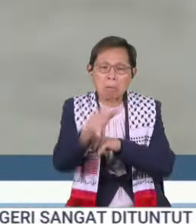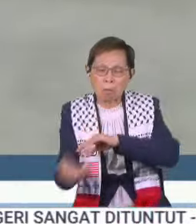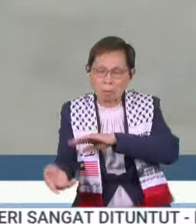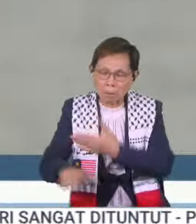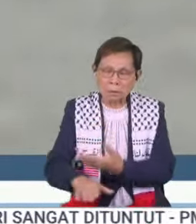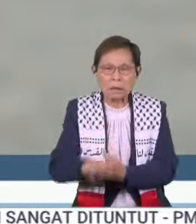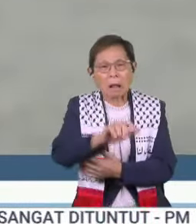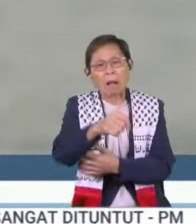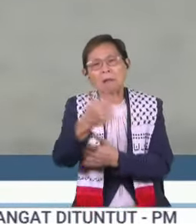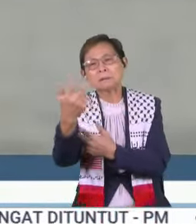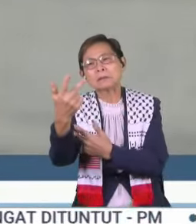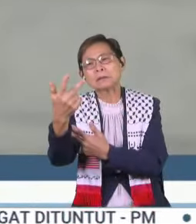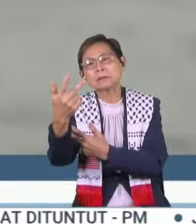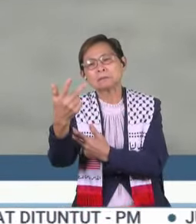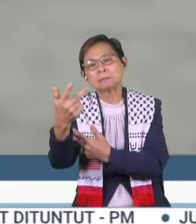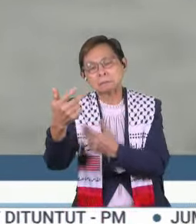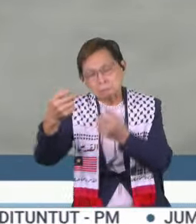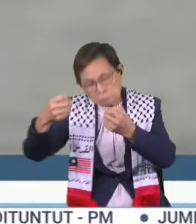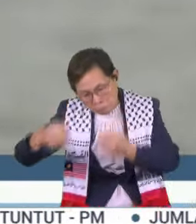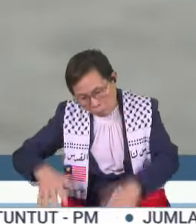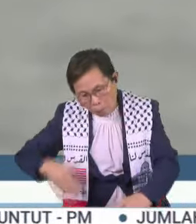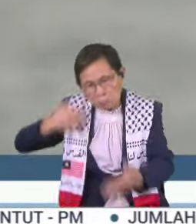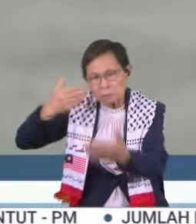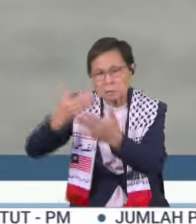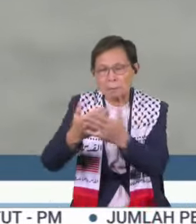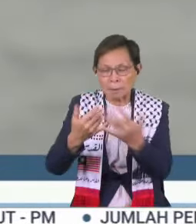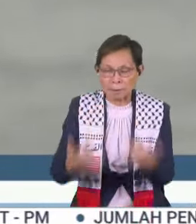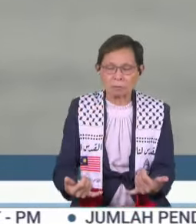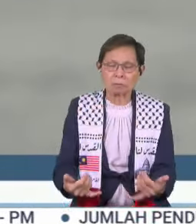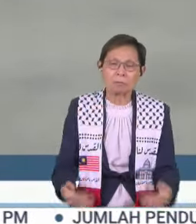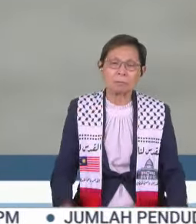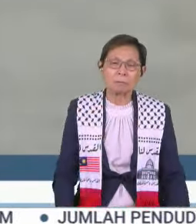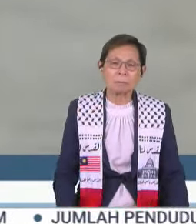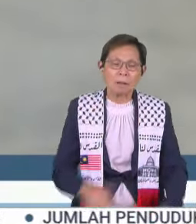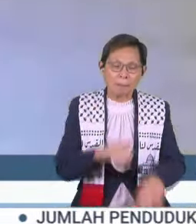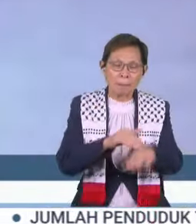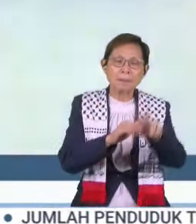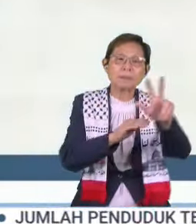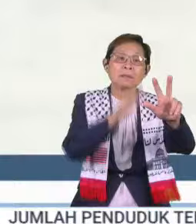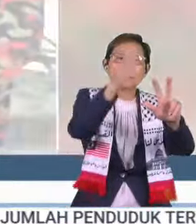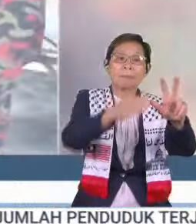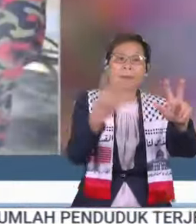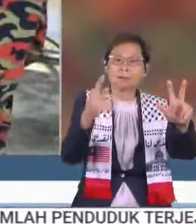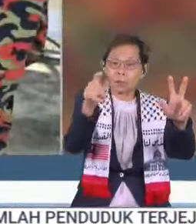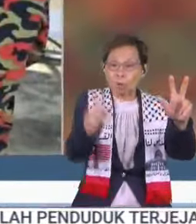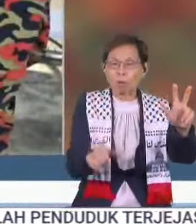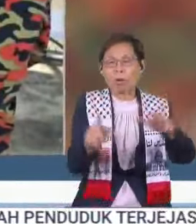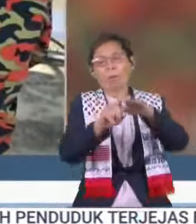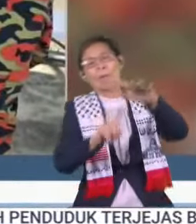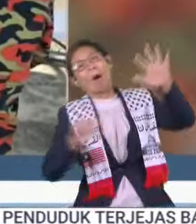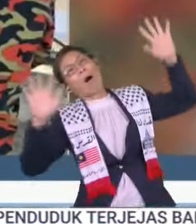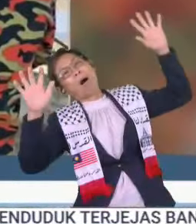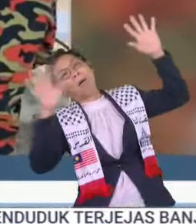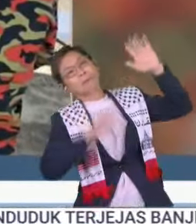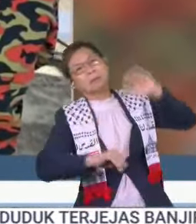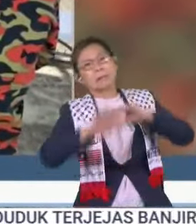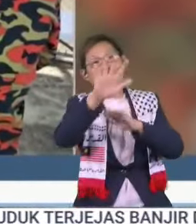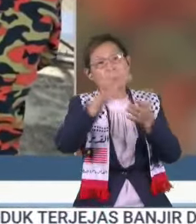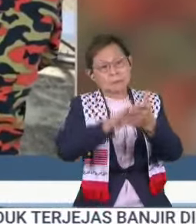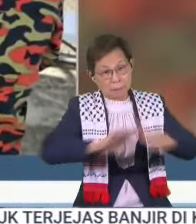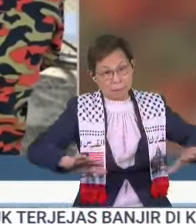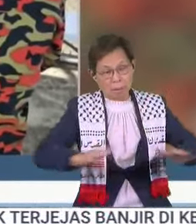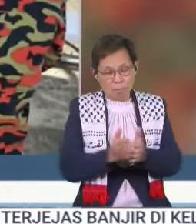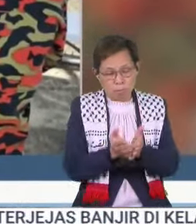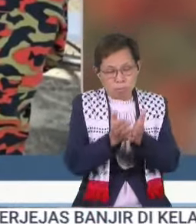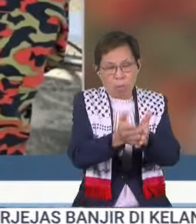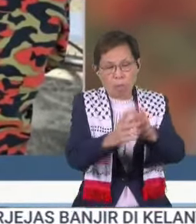terkorban, manakala 3 masih hilang sehingga ke hari ini. Pada 3 April, seorang lemas manakala 5 selamat setelah